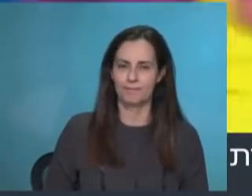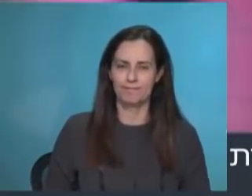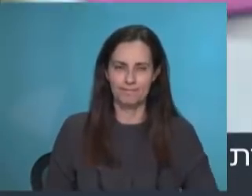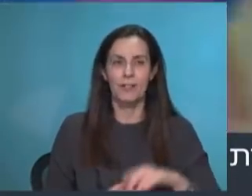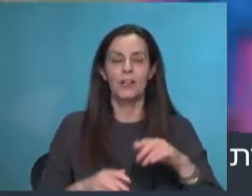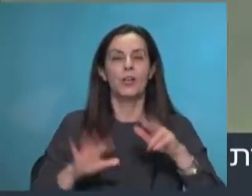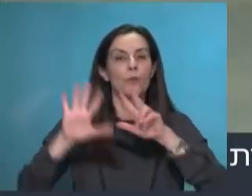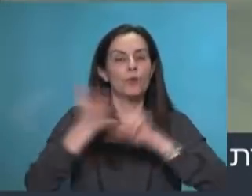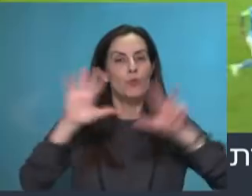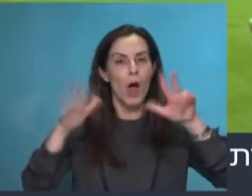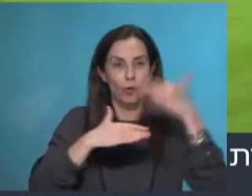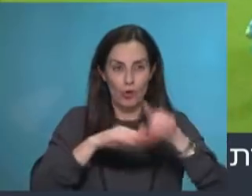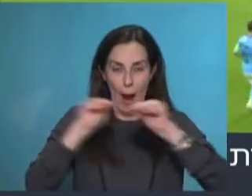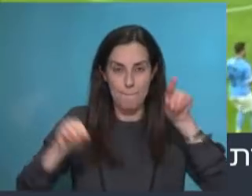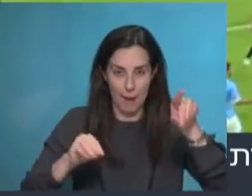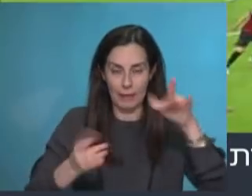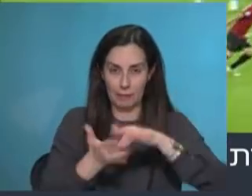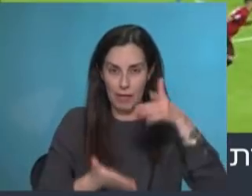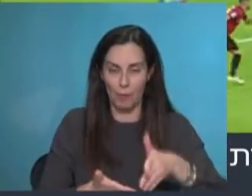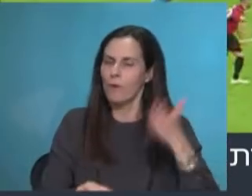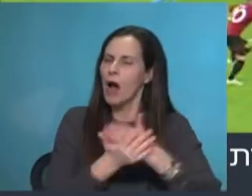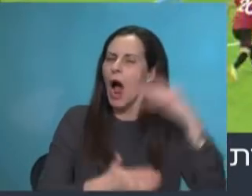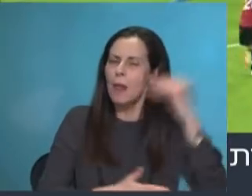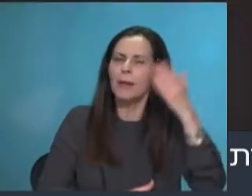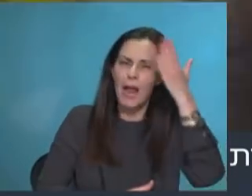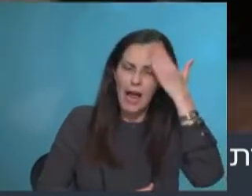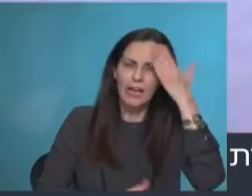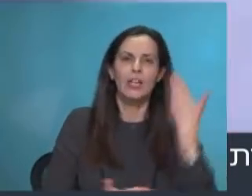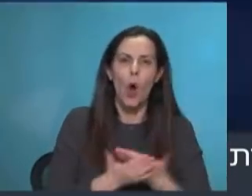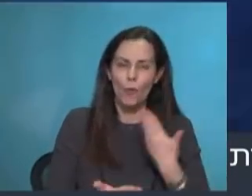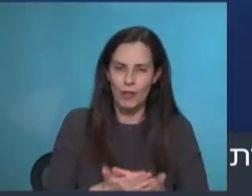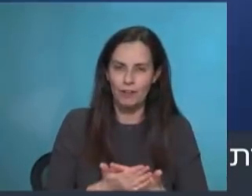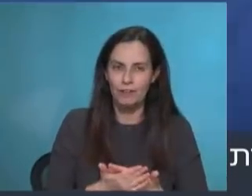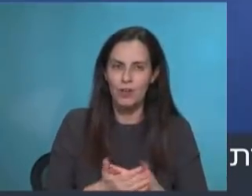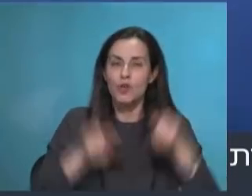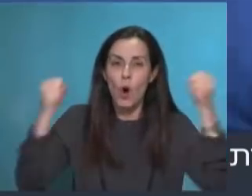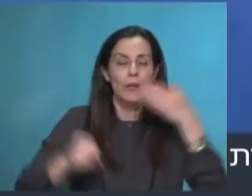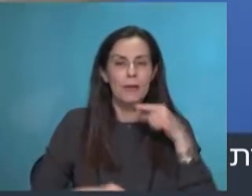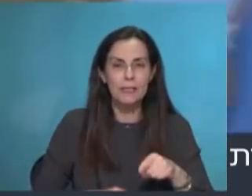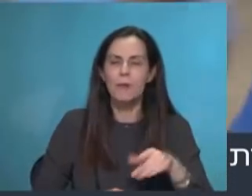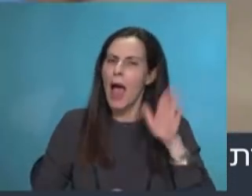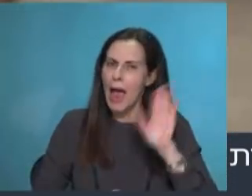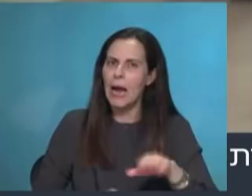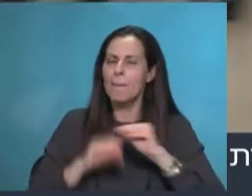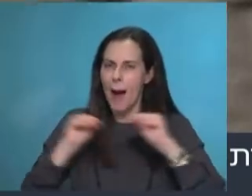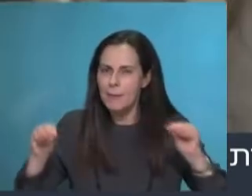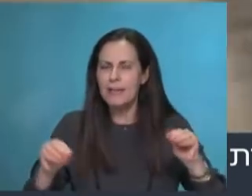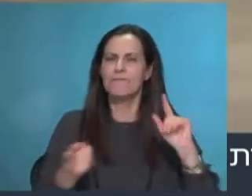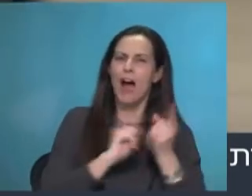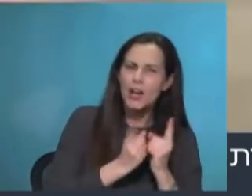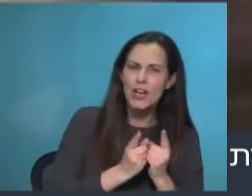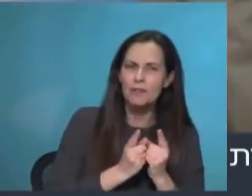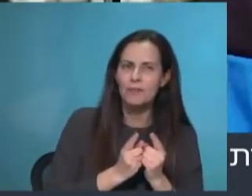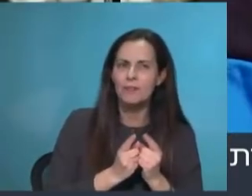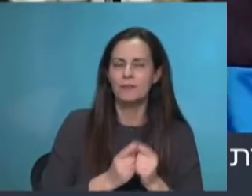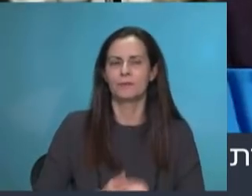בשמונת החודשים שאנדי הרצוג נמצא כאן, הוא כבר למד להכיר את העובדה שהאוהדים הישראלים הם גם מאמנים ופרשנים לעת